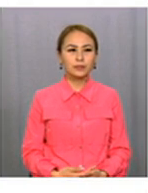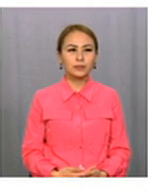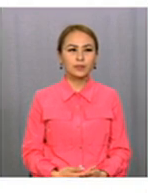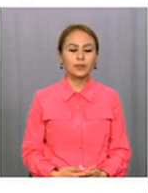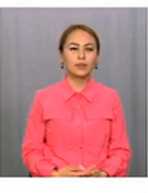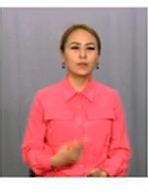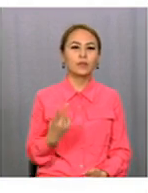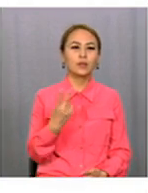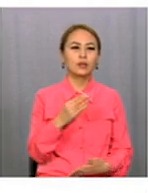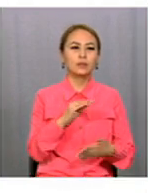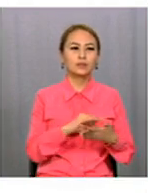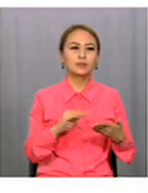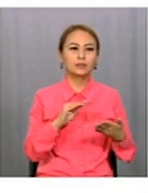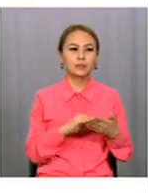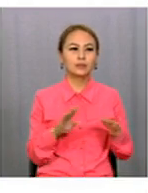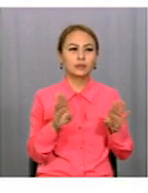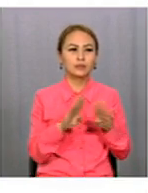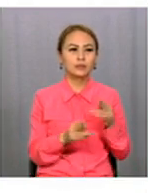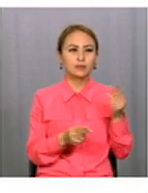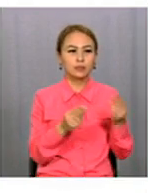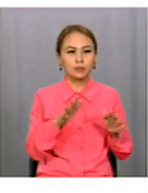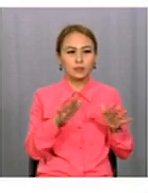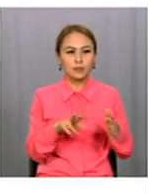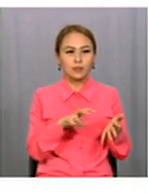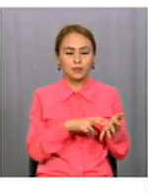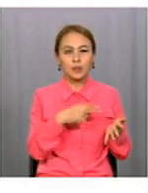Екінші үзінді, алып ойлардың